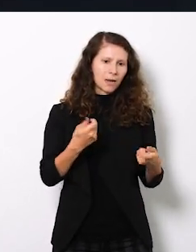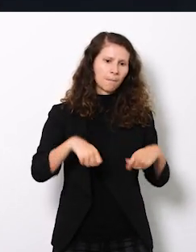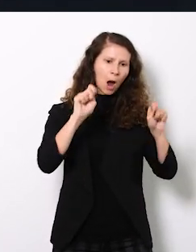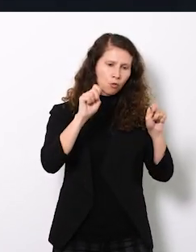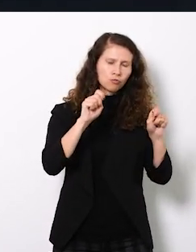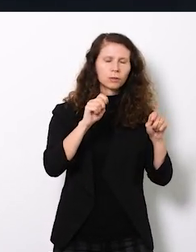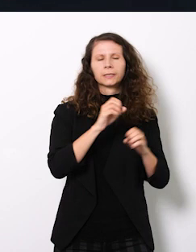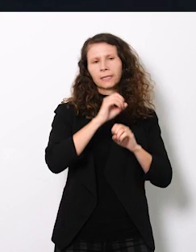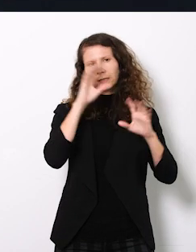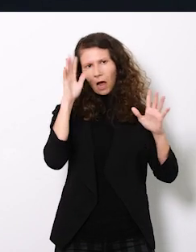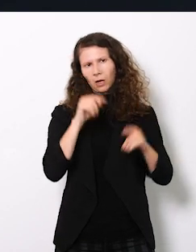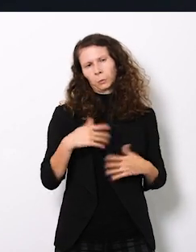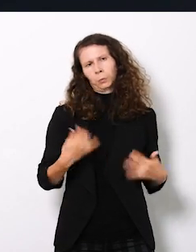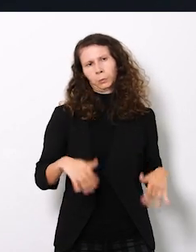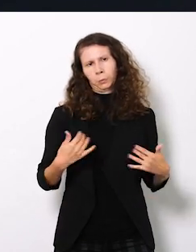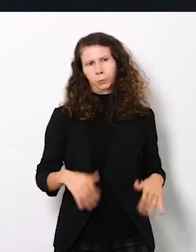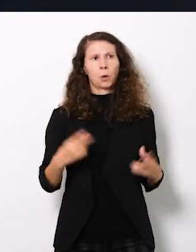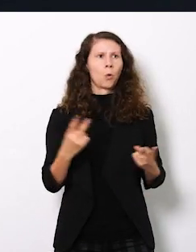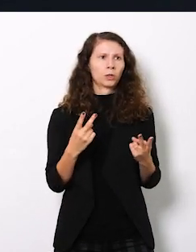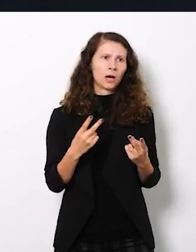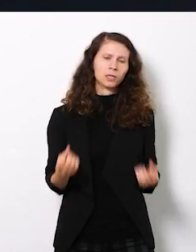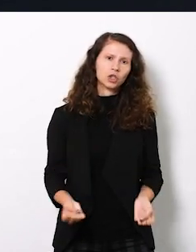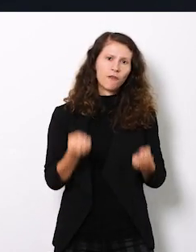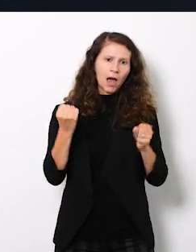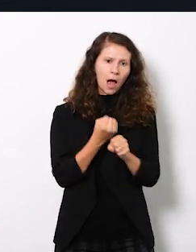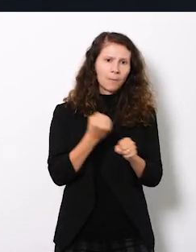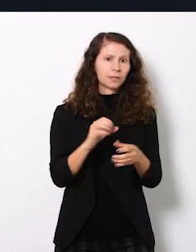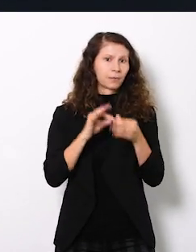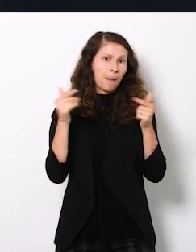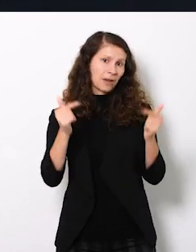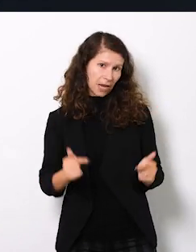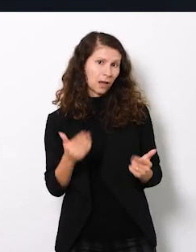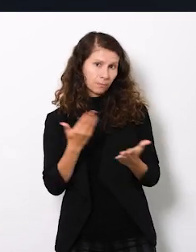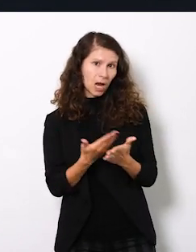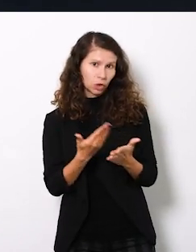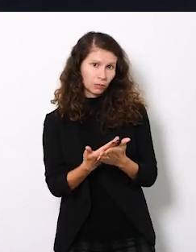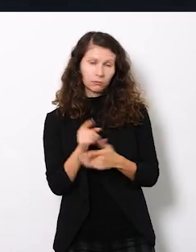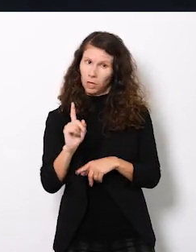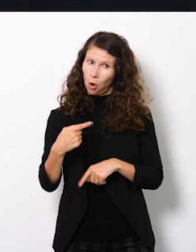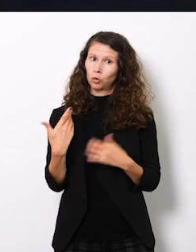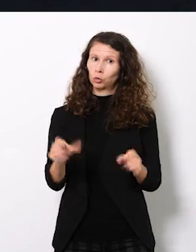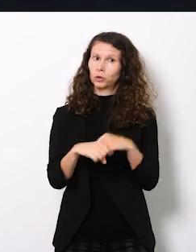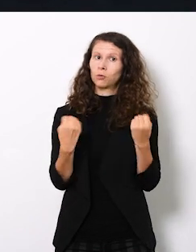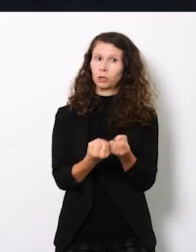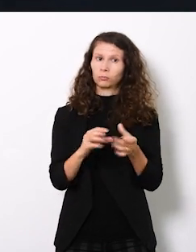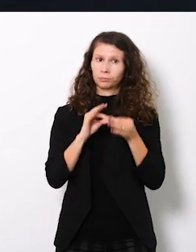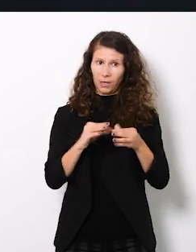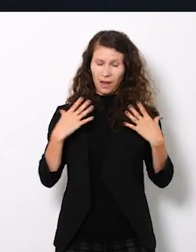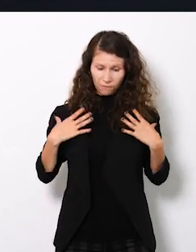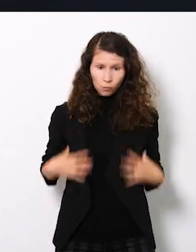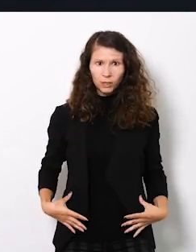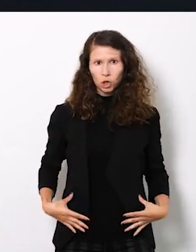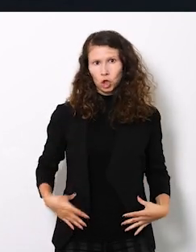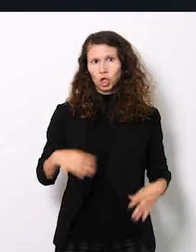oder auch schwere Tätigkeit in der Pflege. Da haben wir ja die gleiche Situation, dass Menschen dann physisch irgendwann nicht mehr